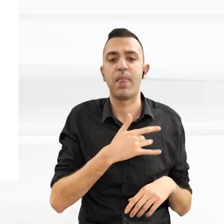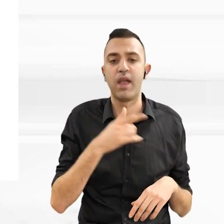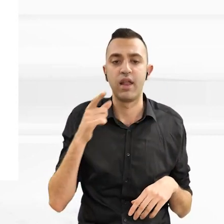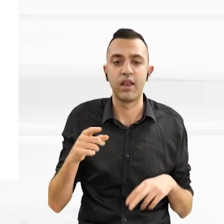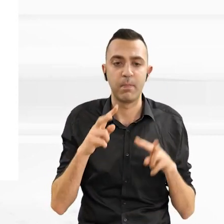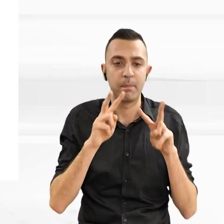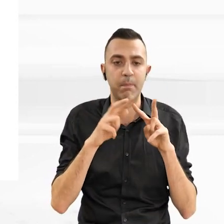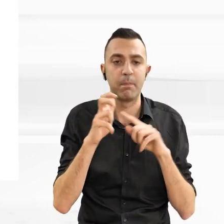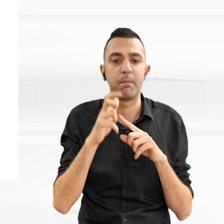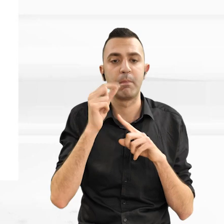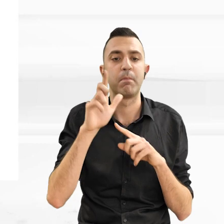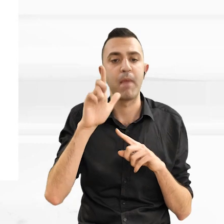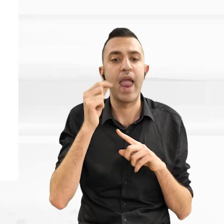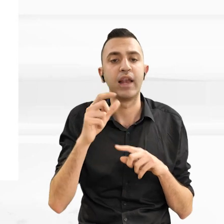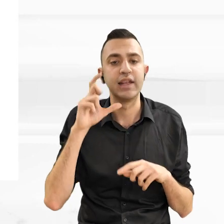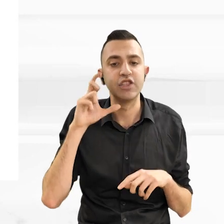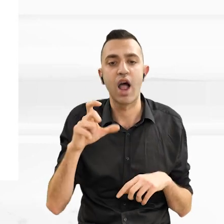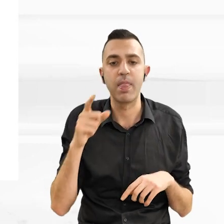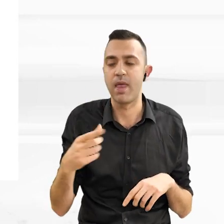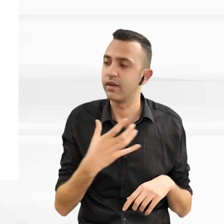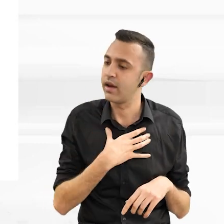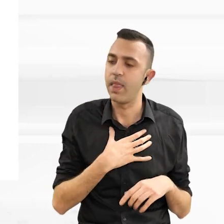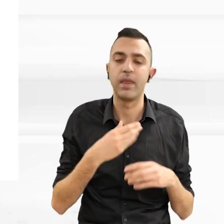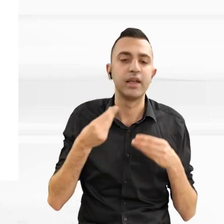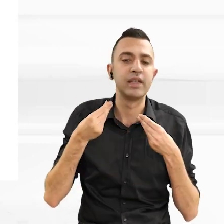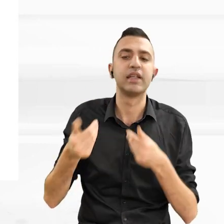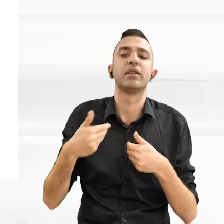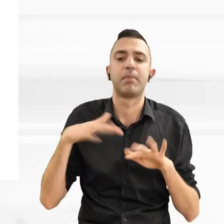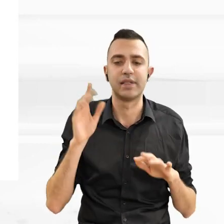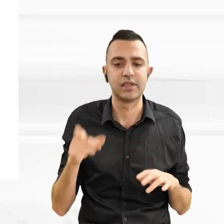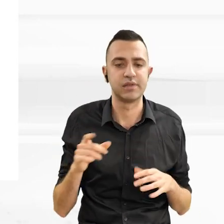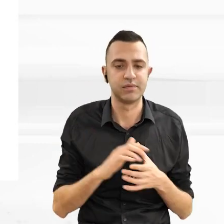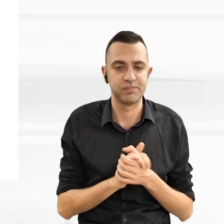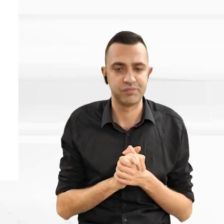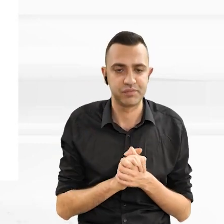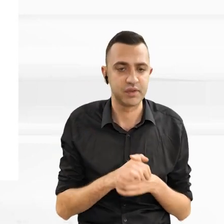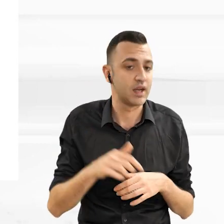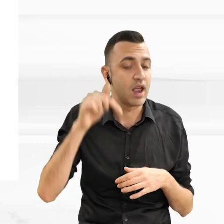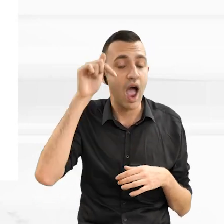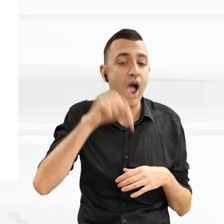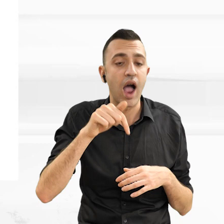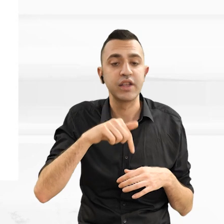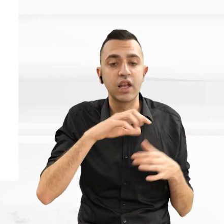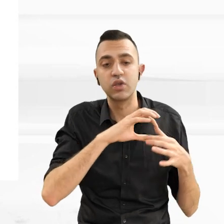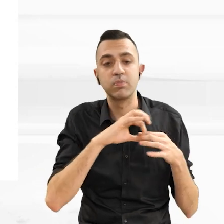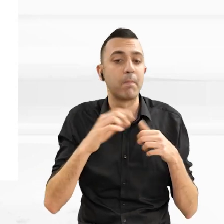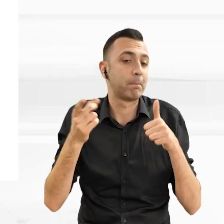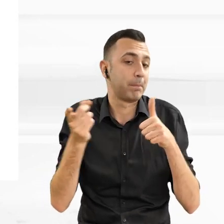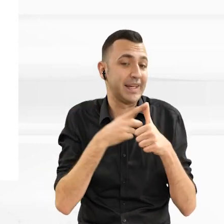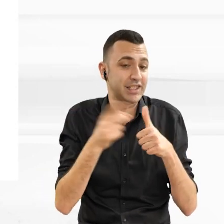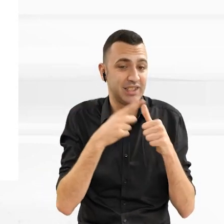meyilli Canan içmesini bu kırmaz canına Şimdi arkadaşlar şehirlerimizden birincisi